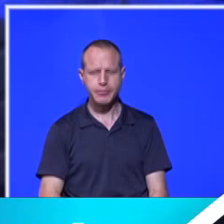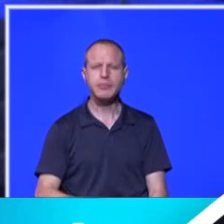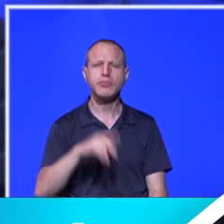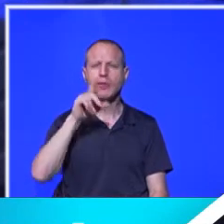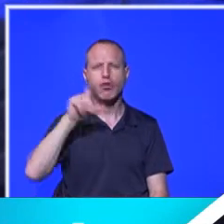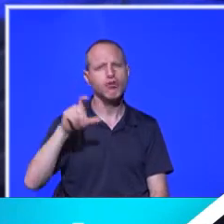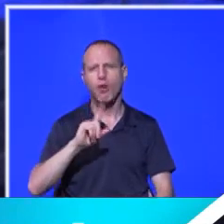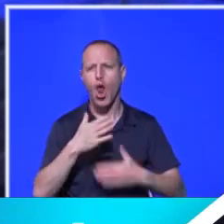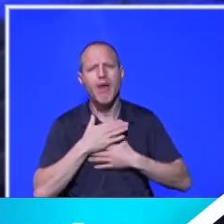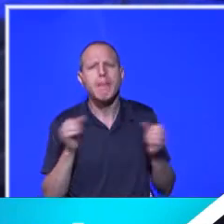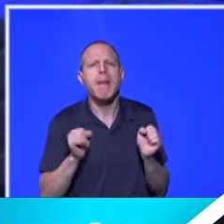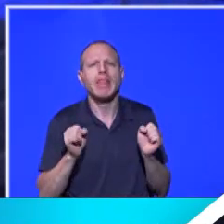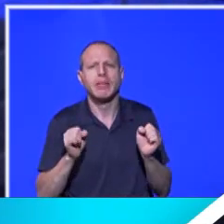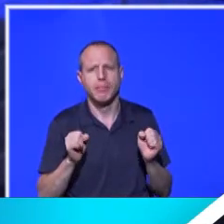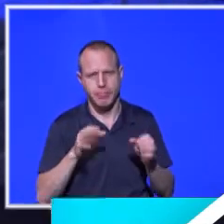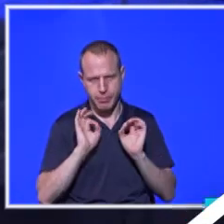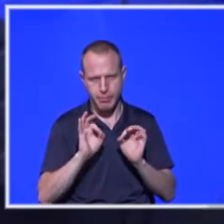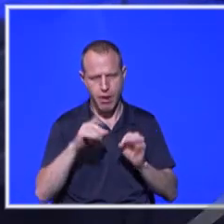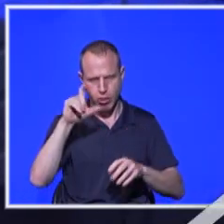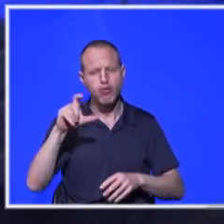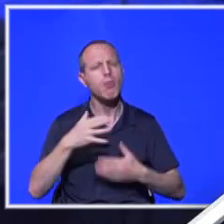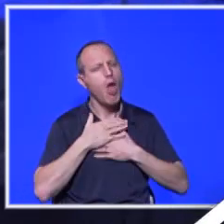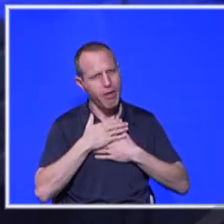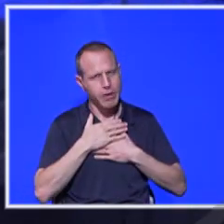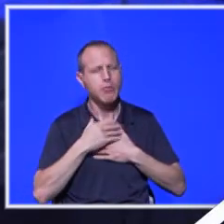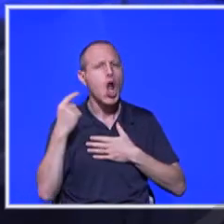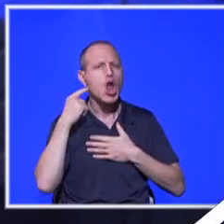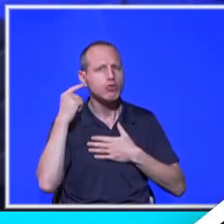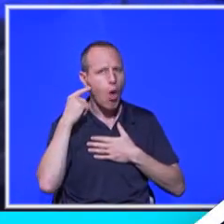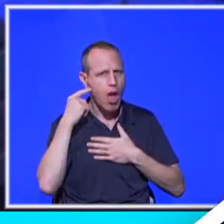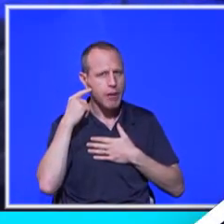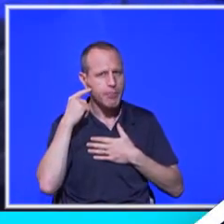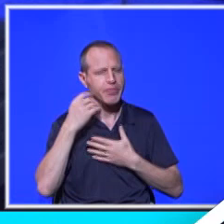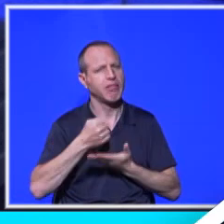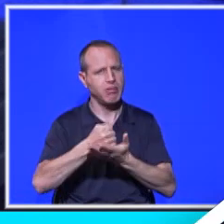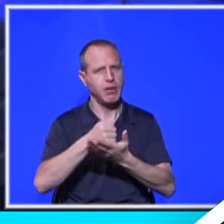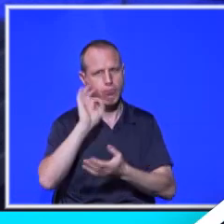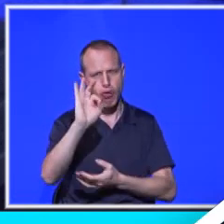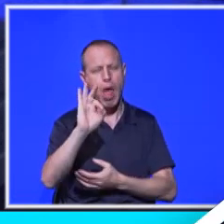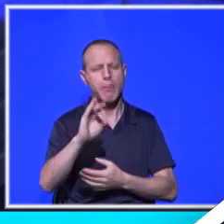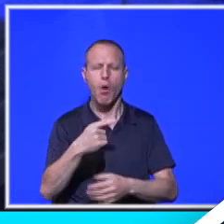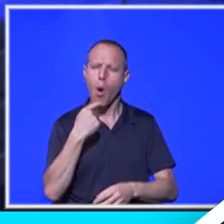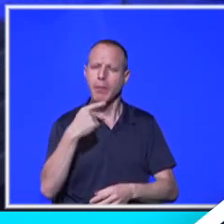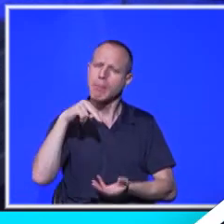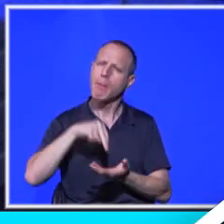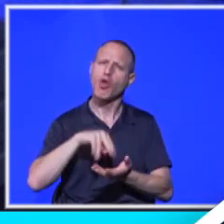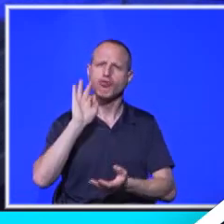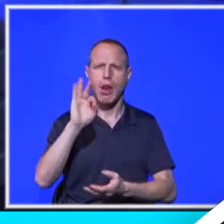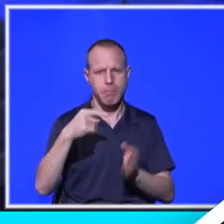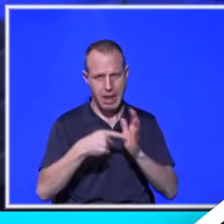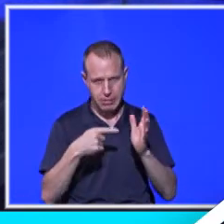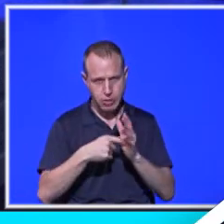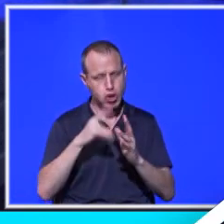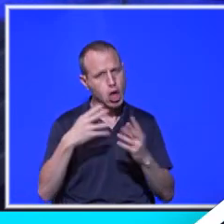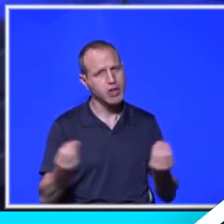האנשים לא אוהבים פחדנים. בסדר, אנשים אוהבים לשמוע את הנציגים שלהם, מביעים את עמדותיהם. ולכן,